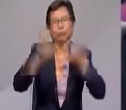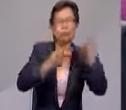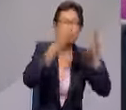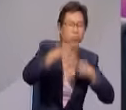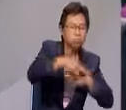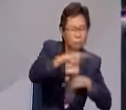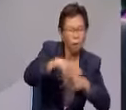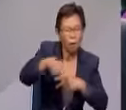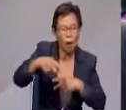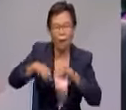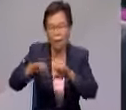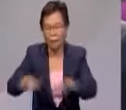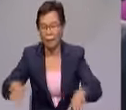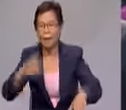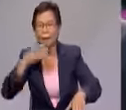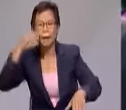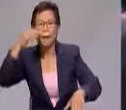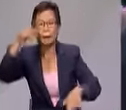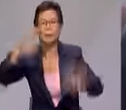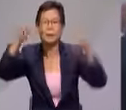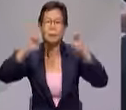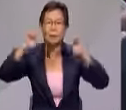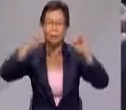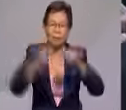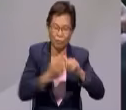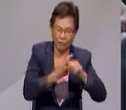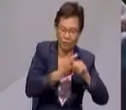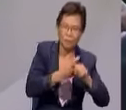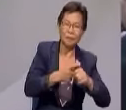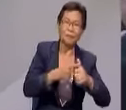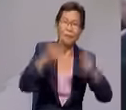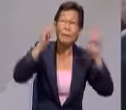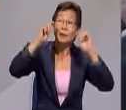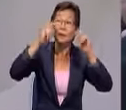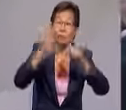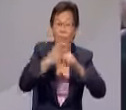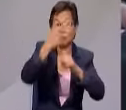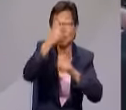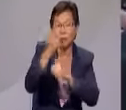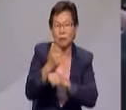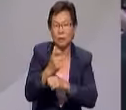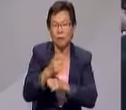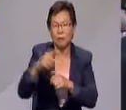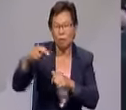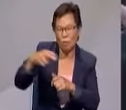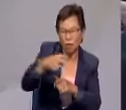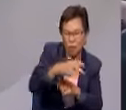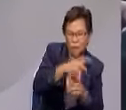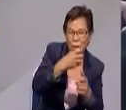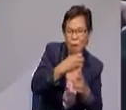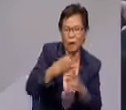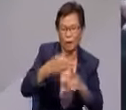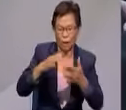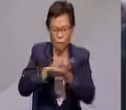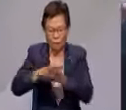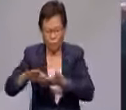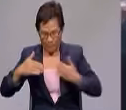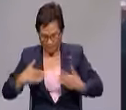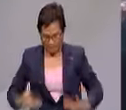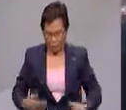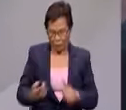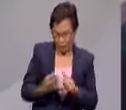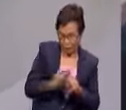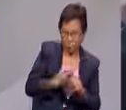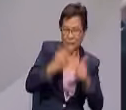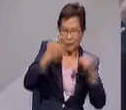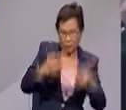beriadah, mesti anak-anak balik kena mandi dulu lah, kami kena mandikan sebab kadang-kadang takut virus bawa pulang, biar dia bersihkan diri dia dulu. Lepas